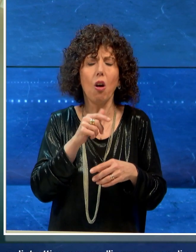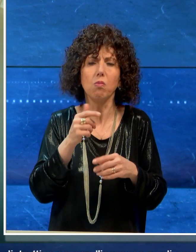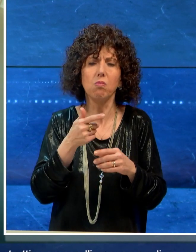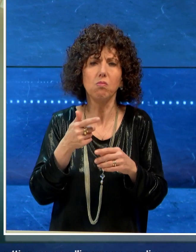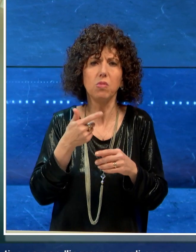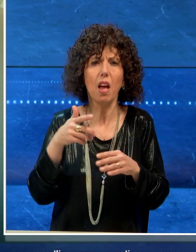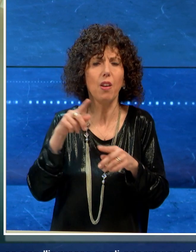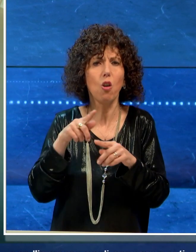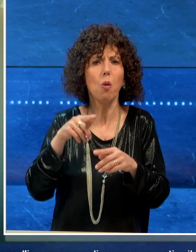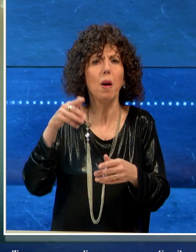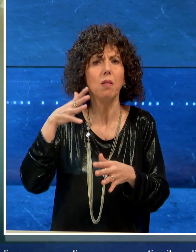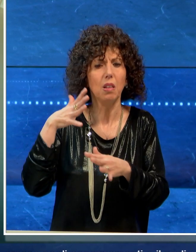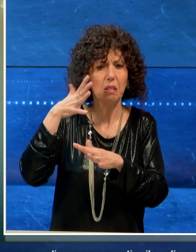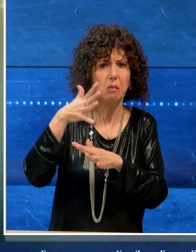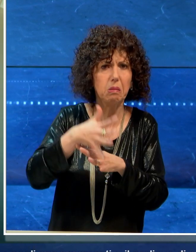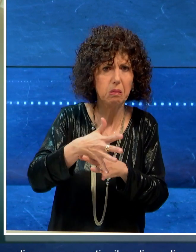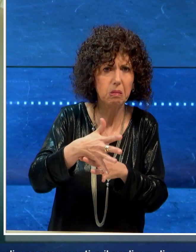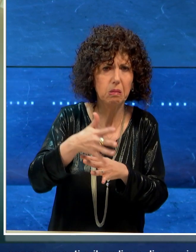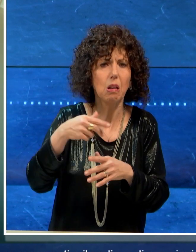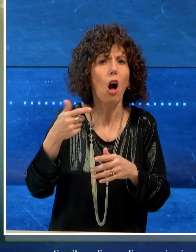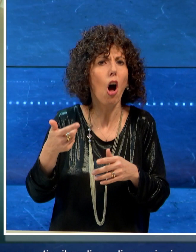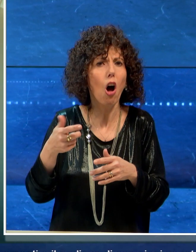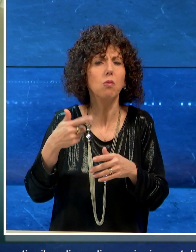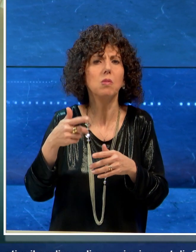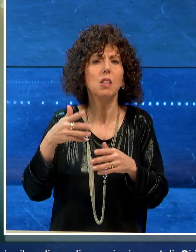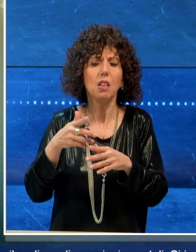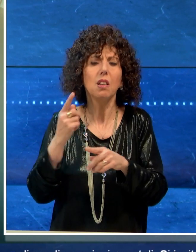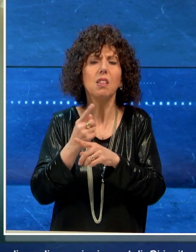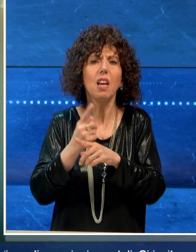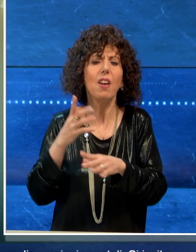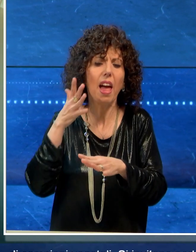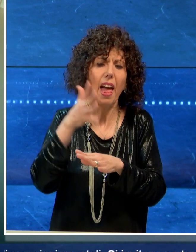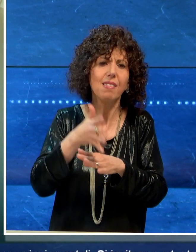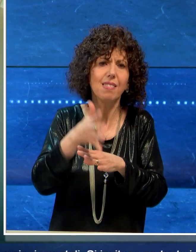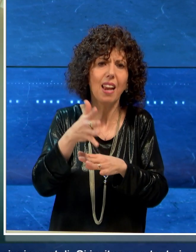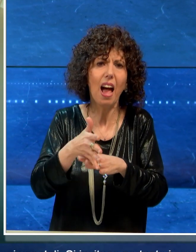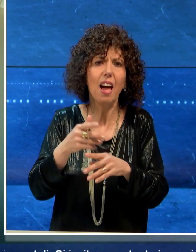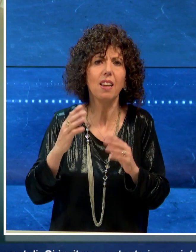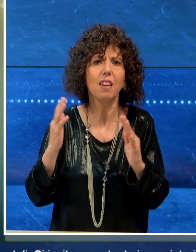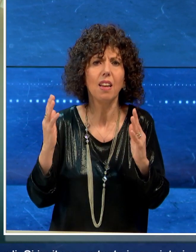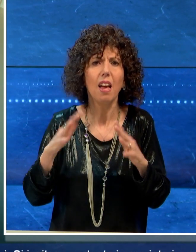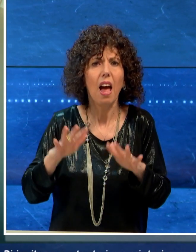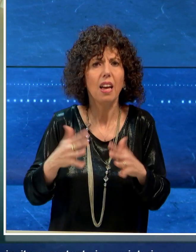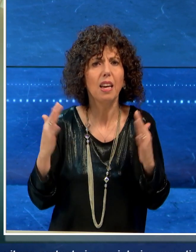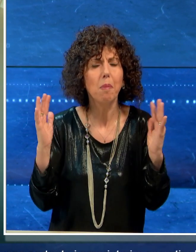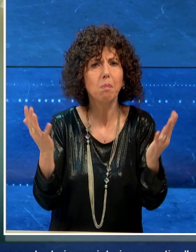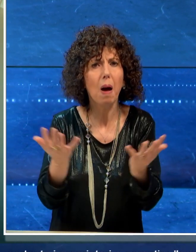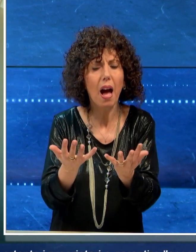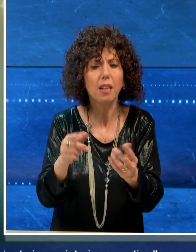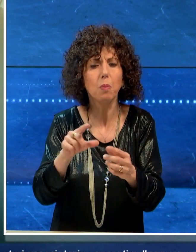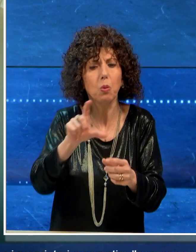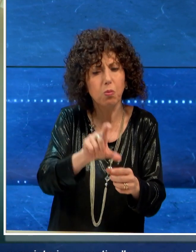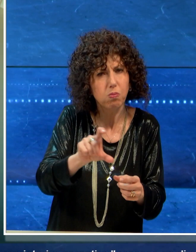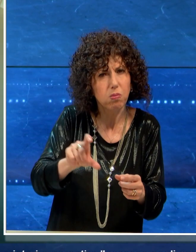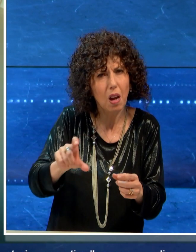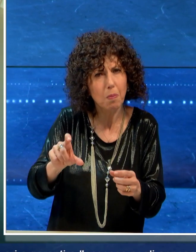alcuna azione invasiva se non l'ingresso negli appezzamenti e il prelievo